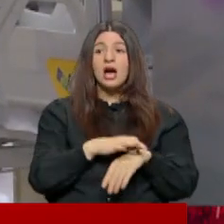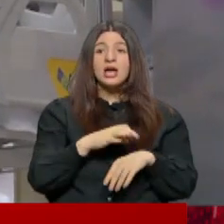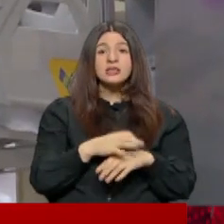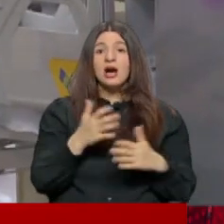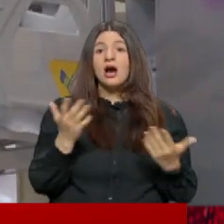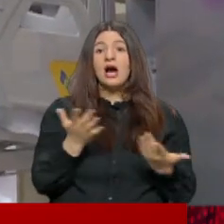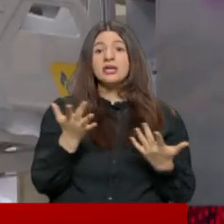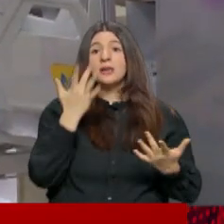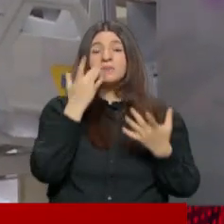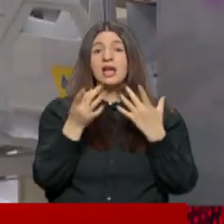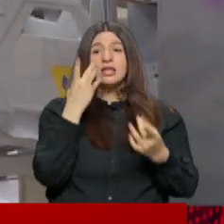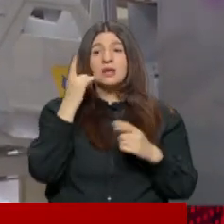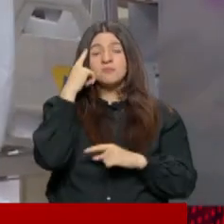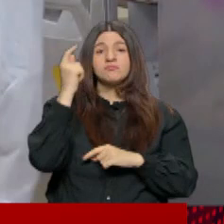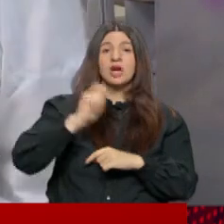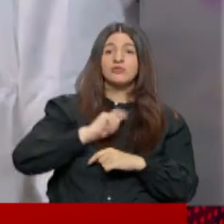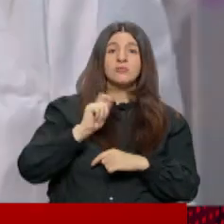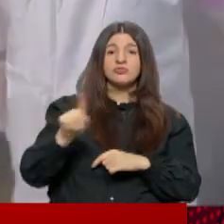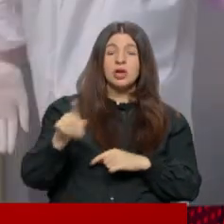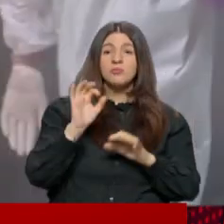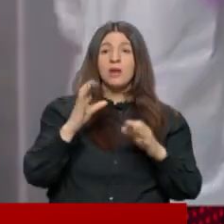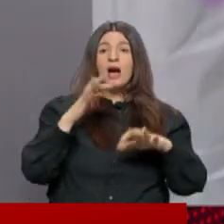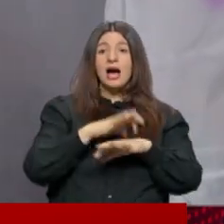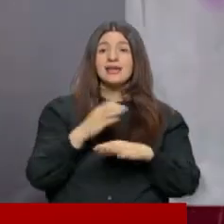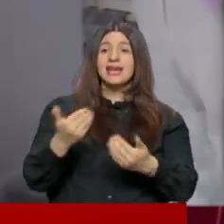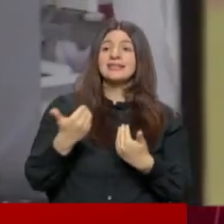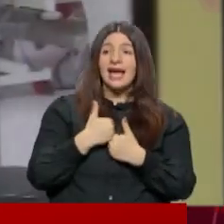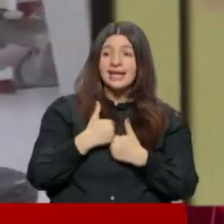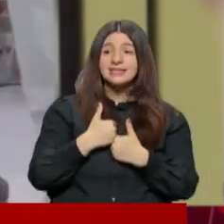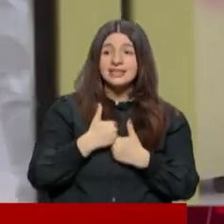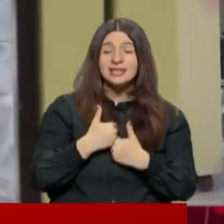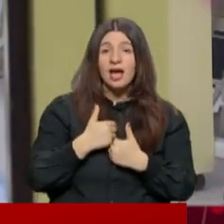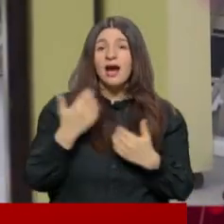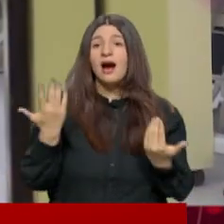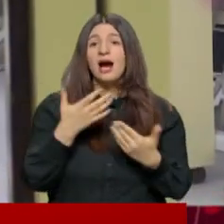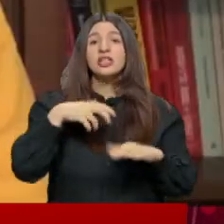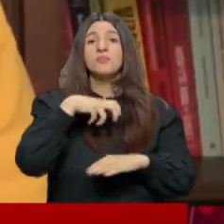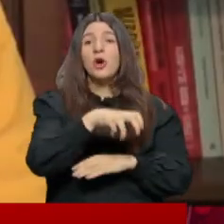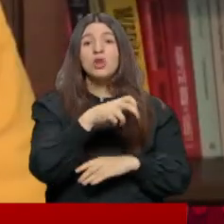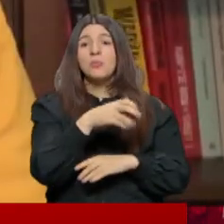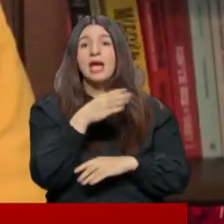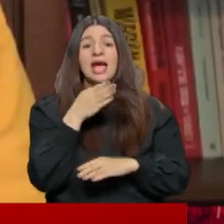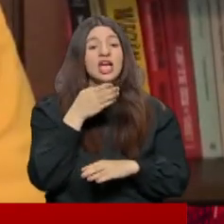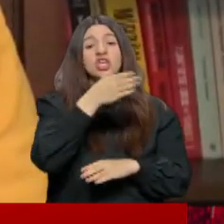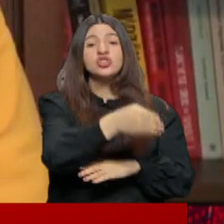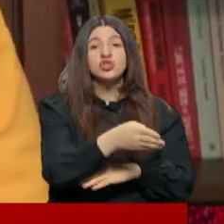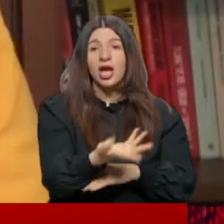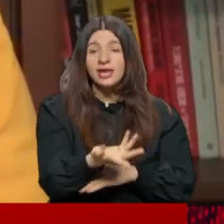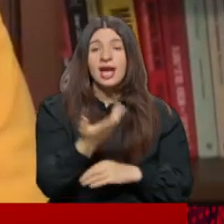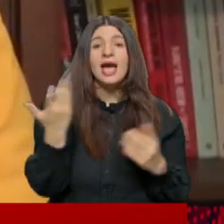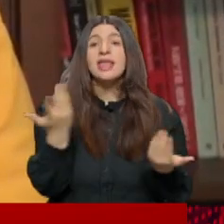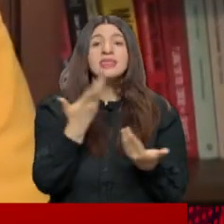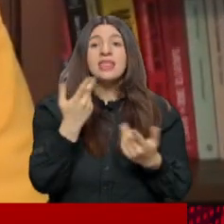hangi belirtilerle başvuracak? Böyle bir hasta geldiğinde hangi bölüme sevk edecek?